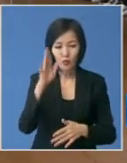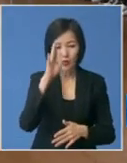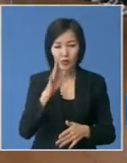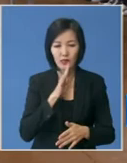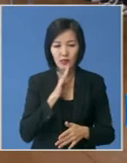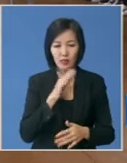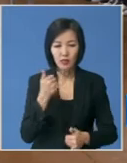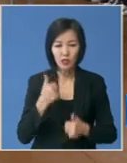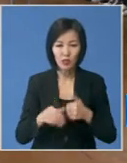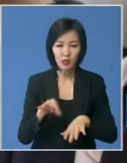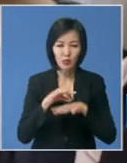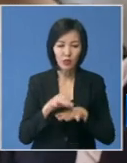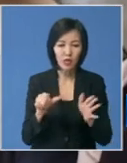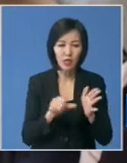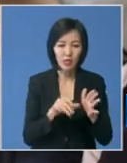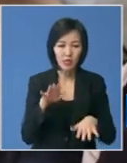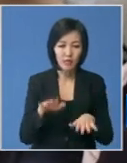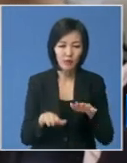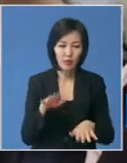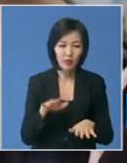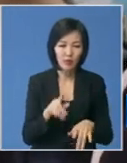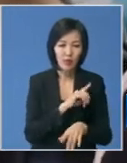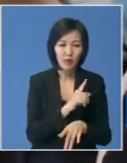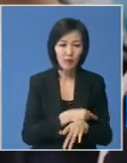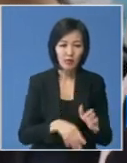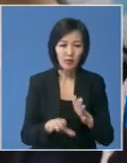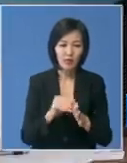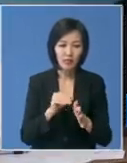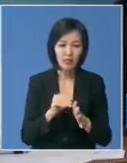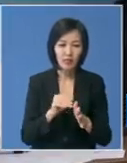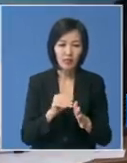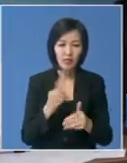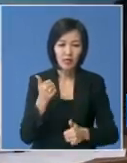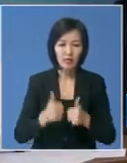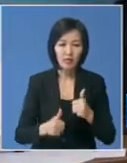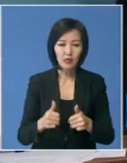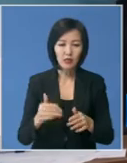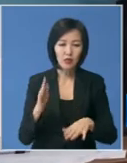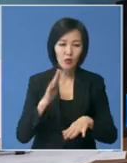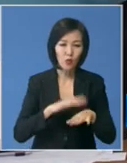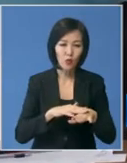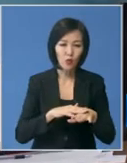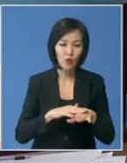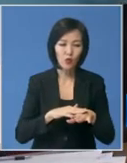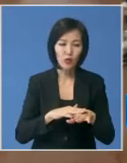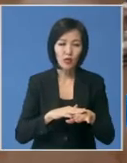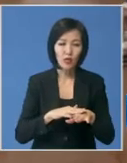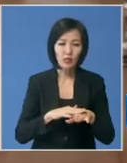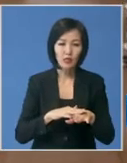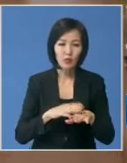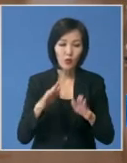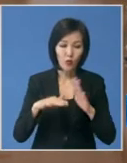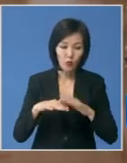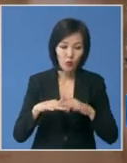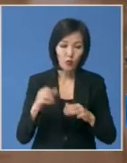арасында өтті. Олар 6 түрлі салмақ дәрежесі бойынша мықтыларын анықтады. Сайыскерлер тек 10 қол бойынша күш сынасқан. Жеңімпаздар қараша айында